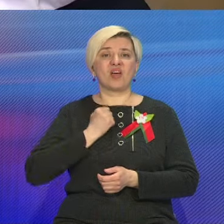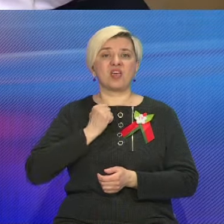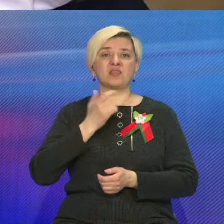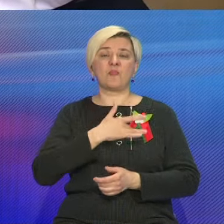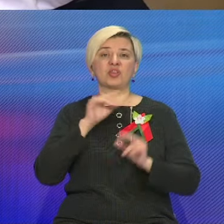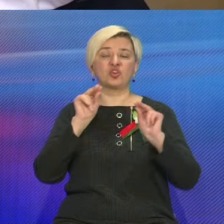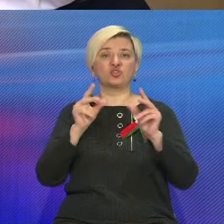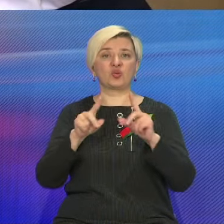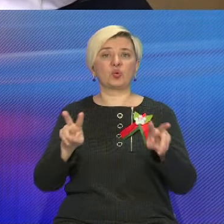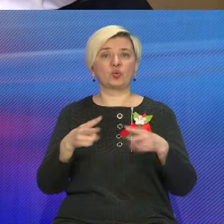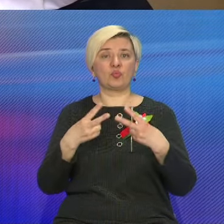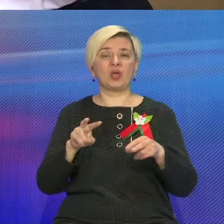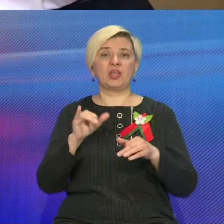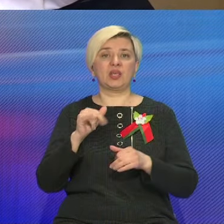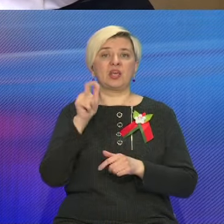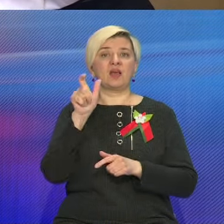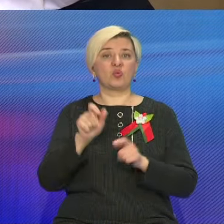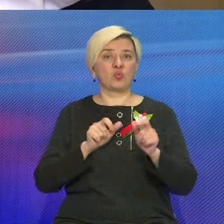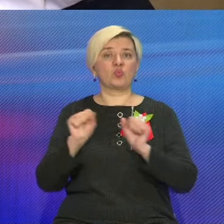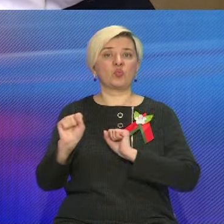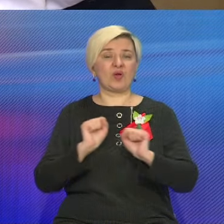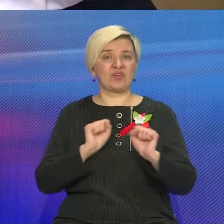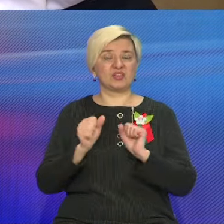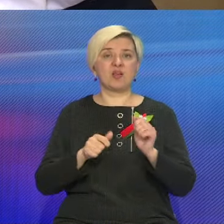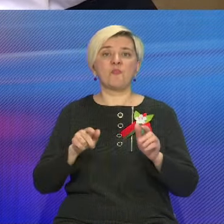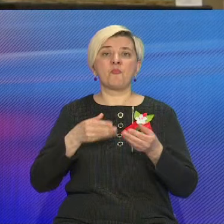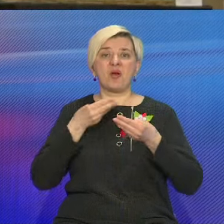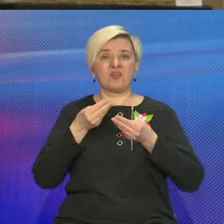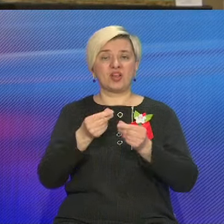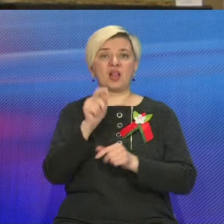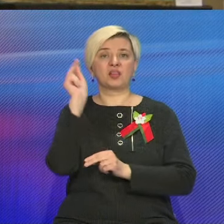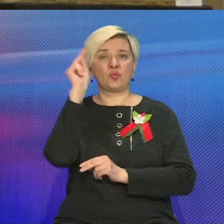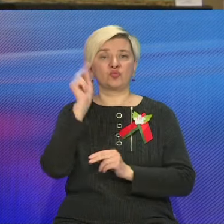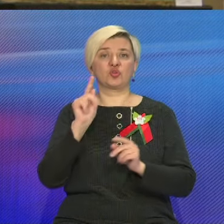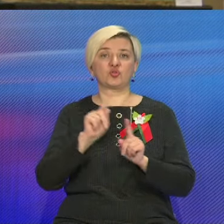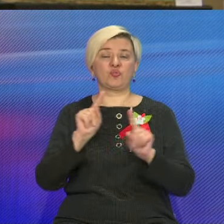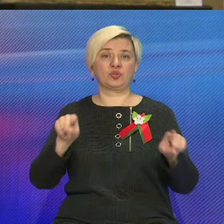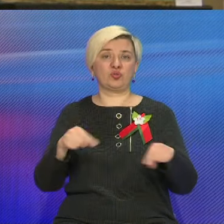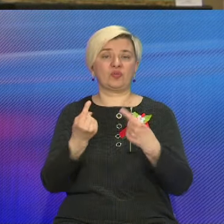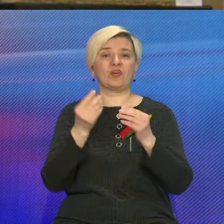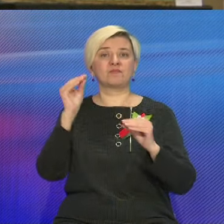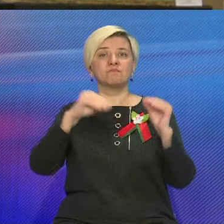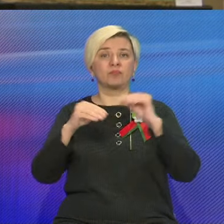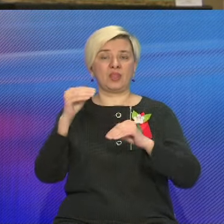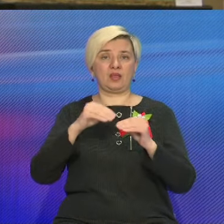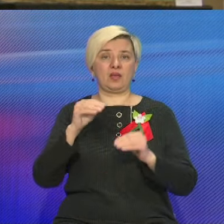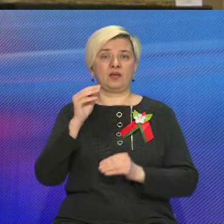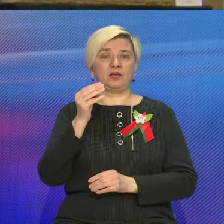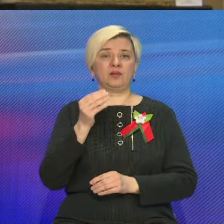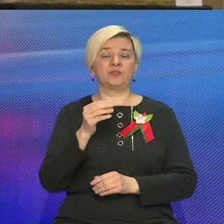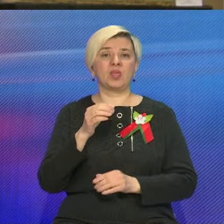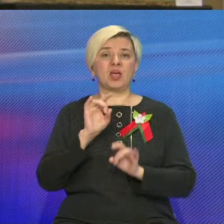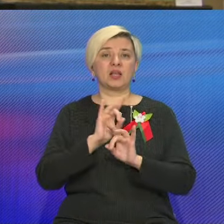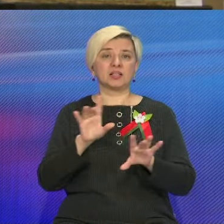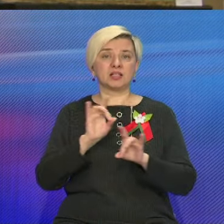гімназістаў да стварэння макета рэканструкцыі, які ўзнаўляе трагедыю Шавулічаў. Я рассказал детям о трагедии деревни